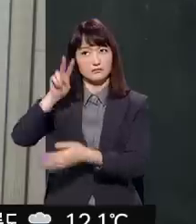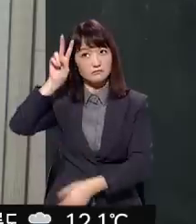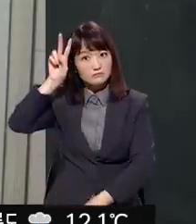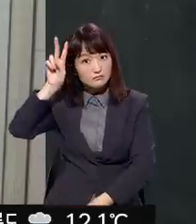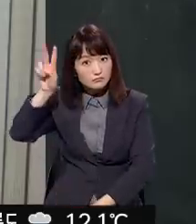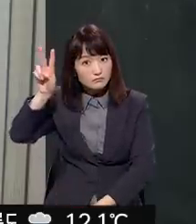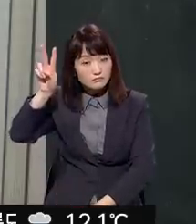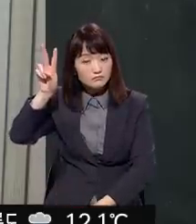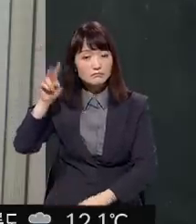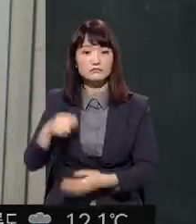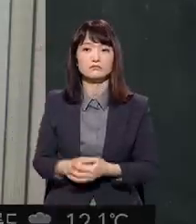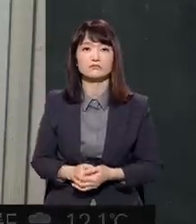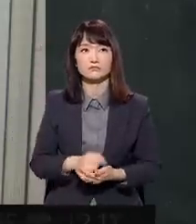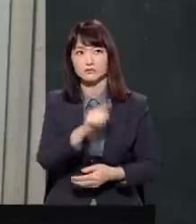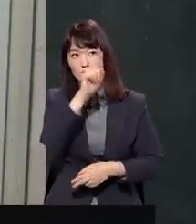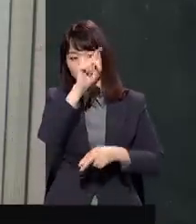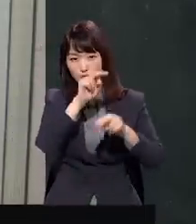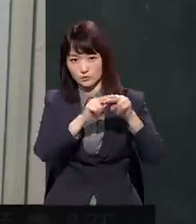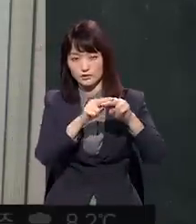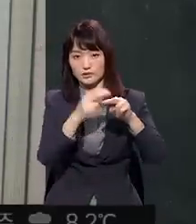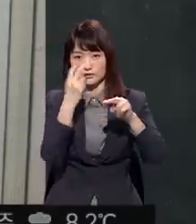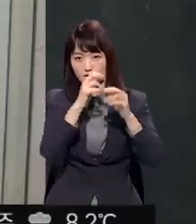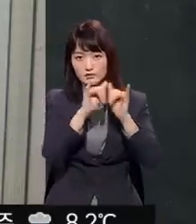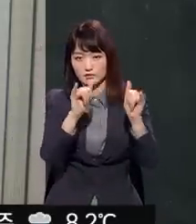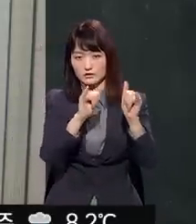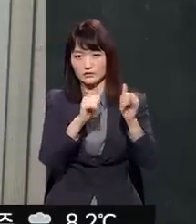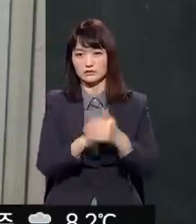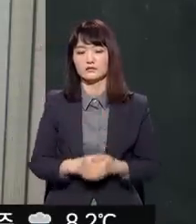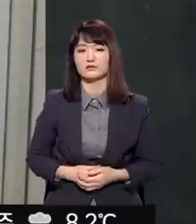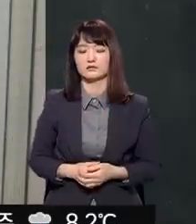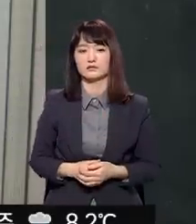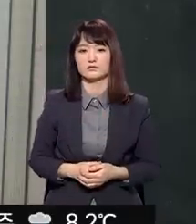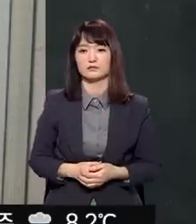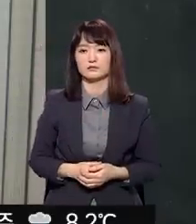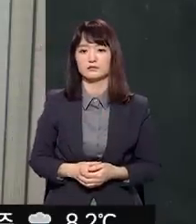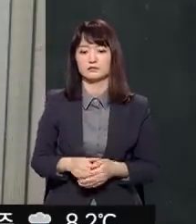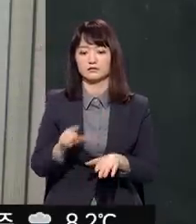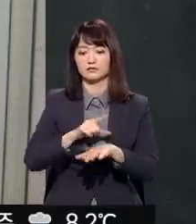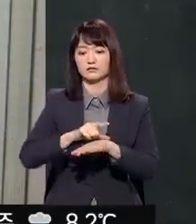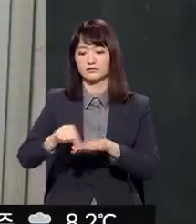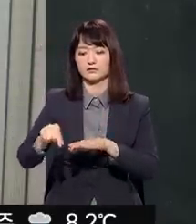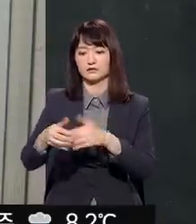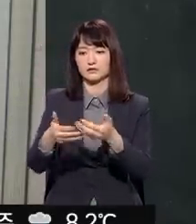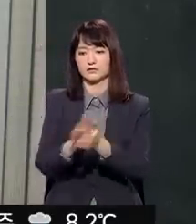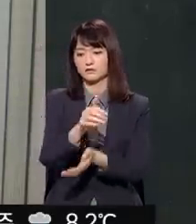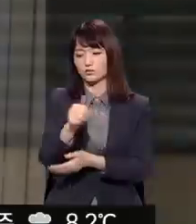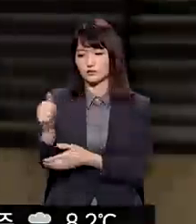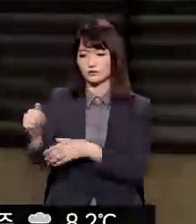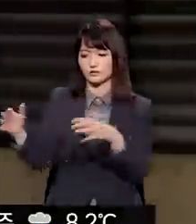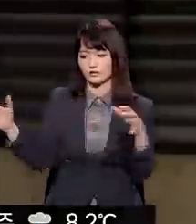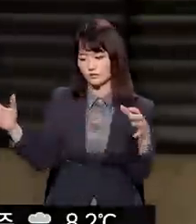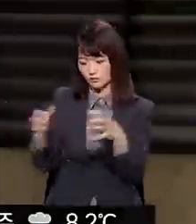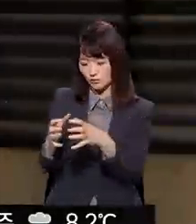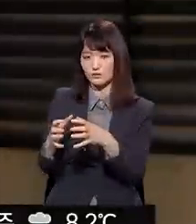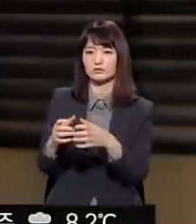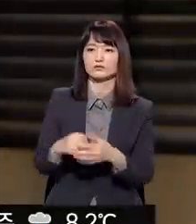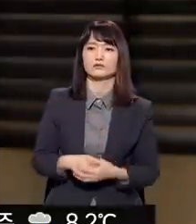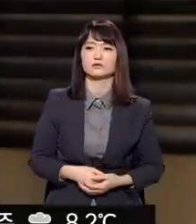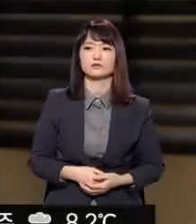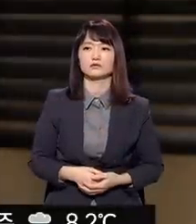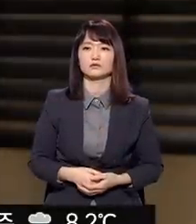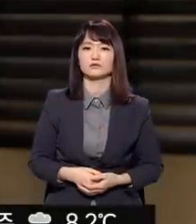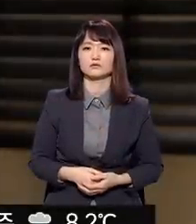다시 이 상급 관리자가 사람들 소속 무슨 지국장이나 팀장을 소집한 다음에 똑같은 얘기를 합니다. 아니